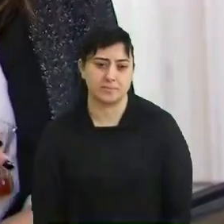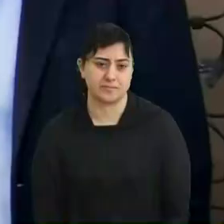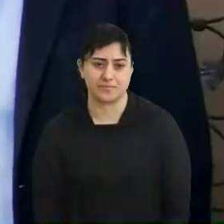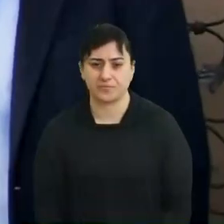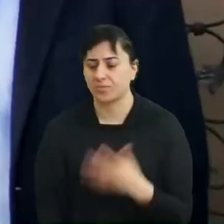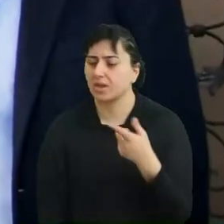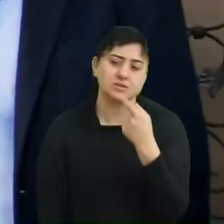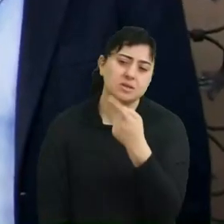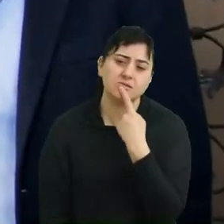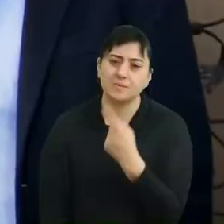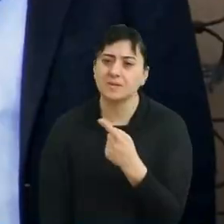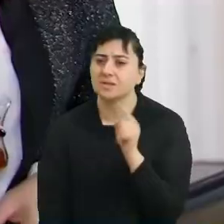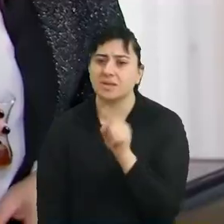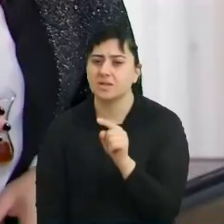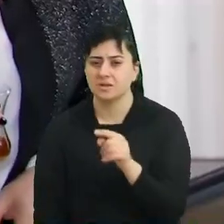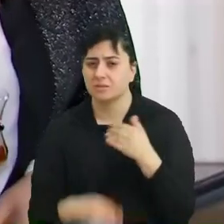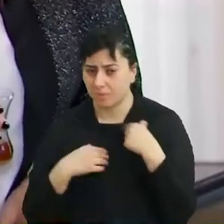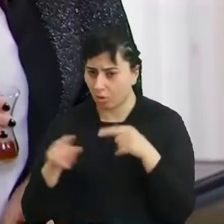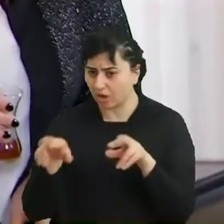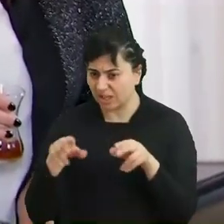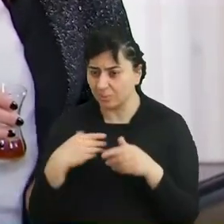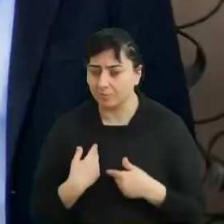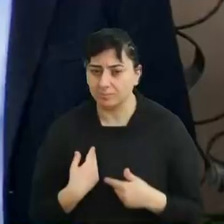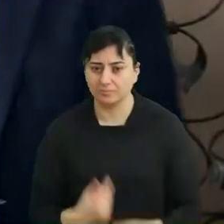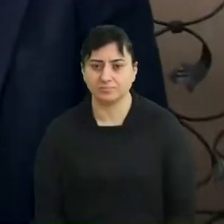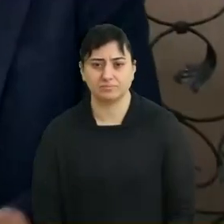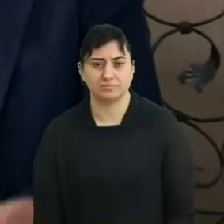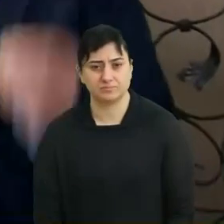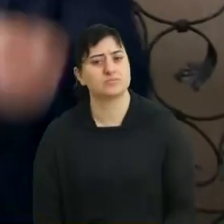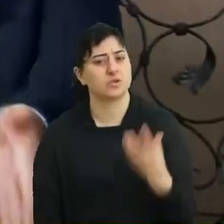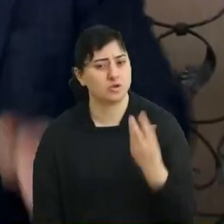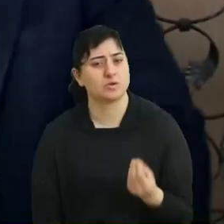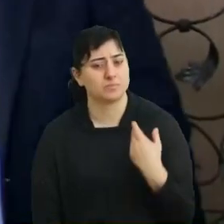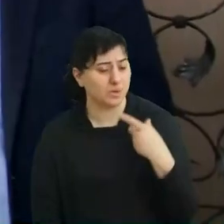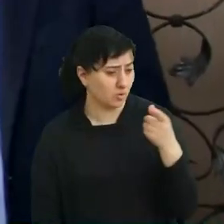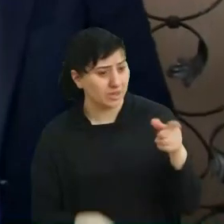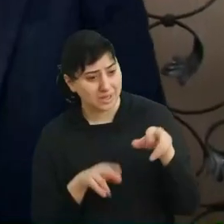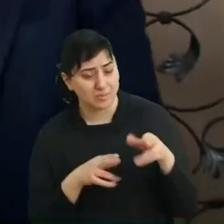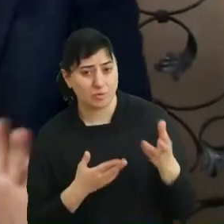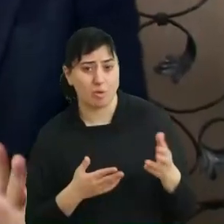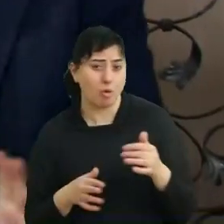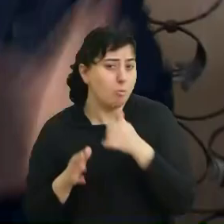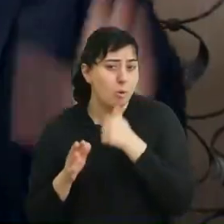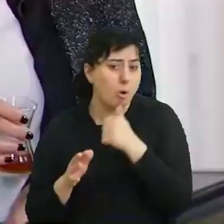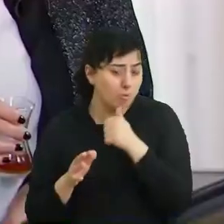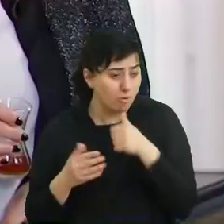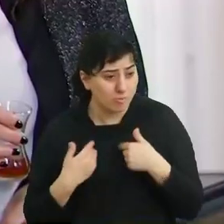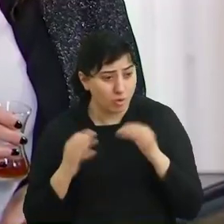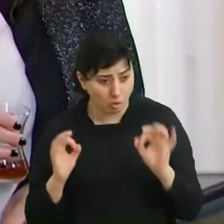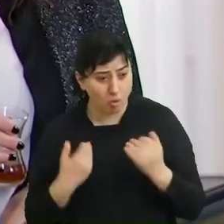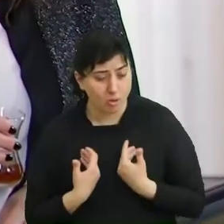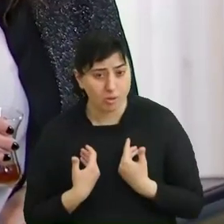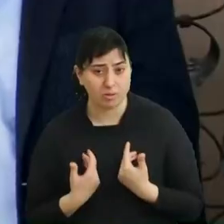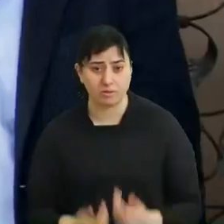Ya sana ne demeli? Ha? Sana ne demeli? Ben öyle mi görünüyorum Allah aşkına? İyi o zaman ben mi öyle görünüyorum? Öyle baba baba diye